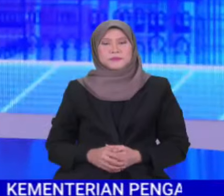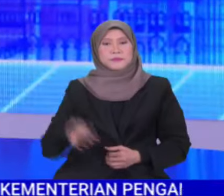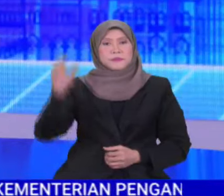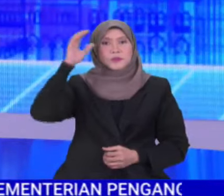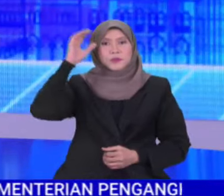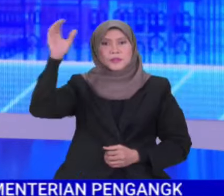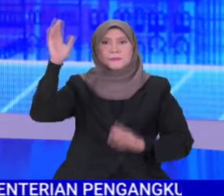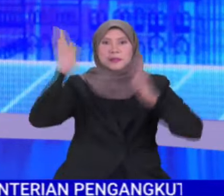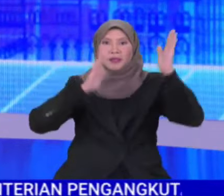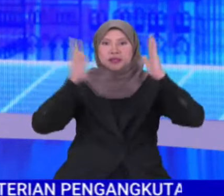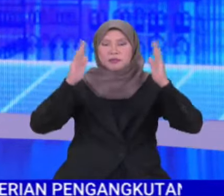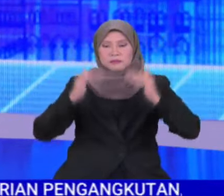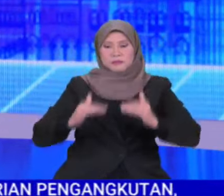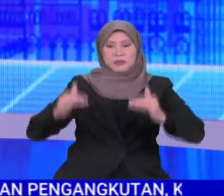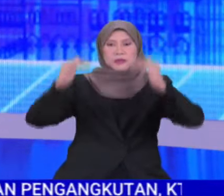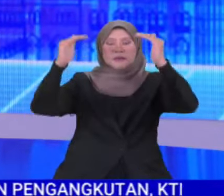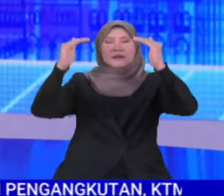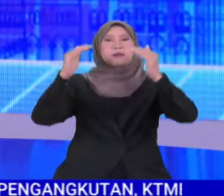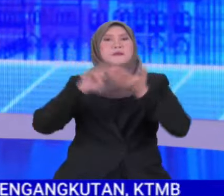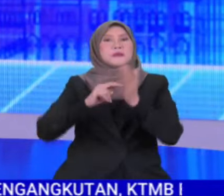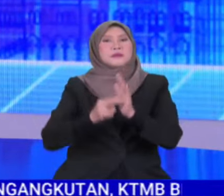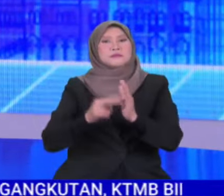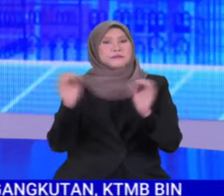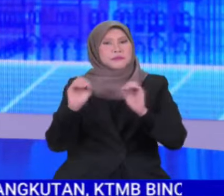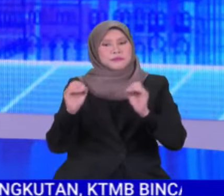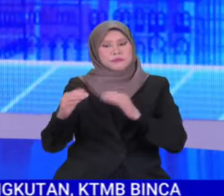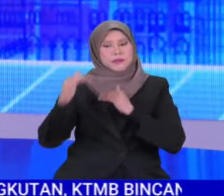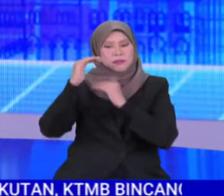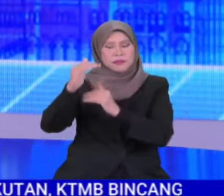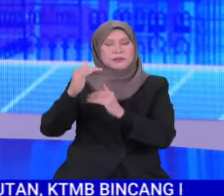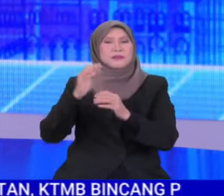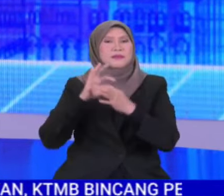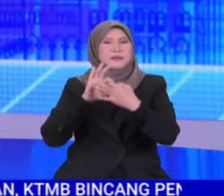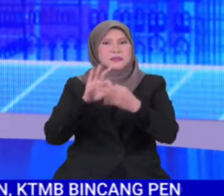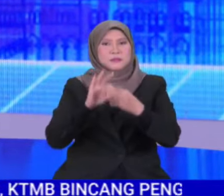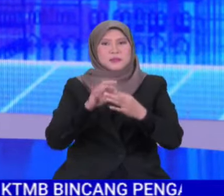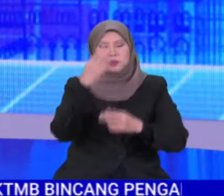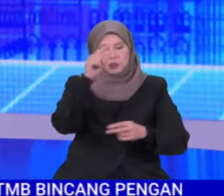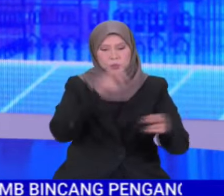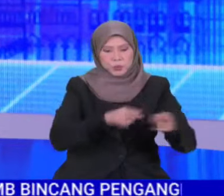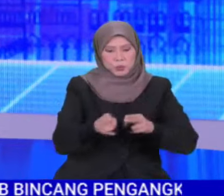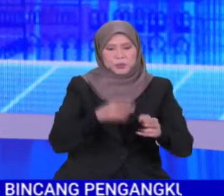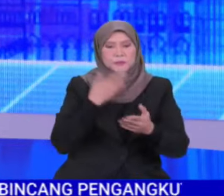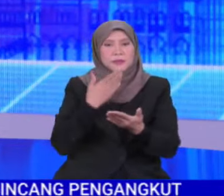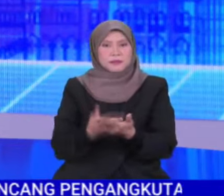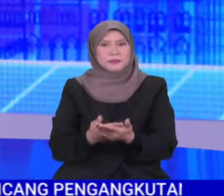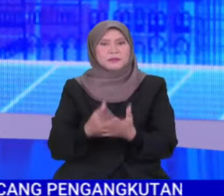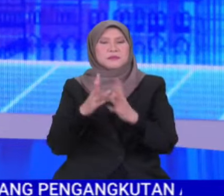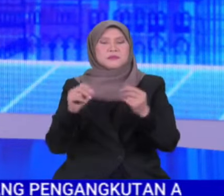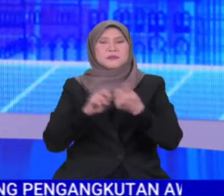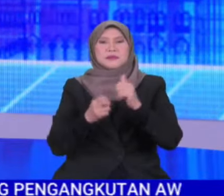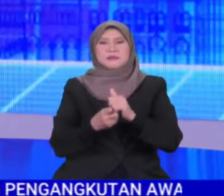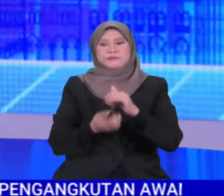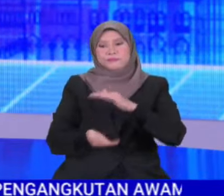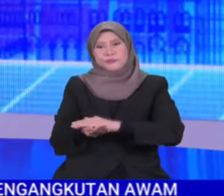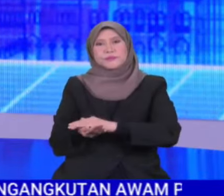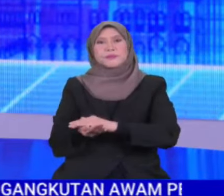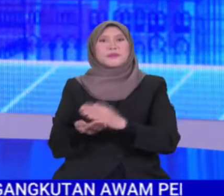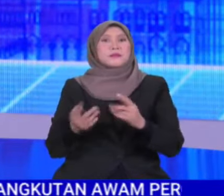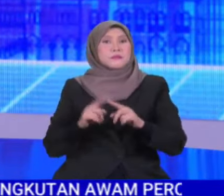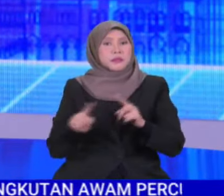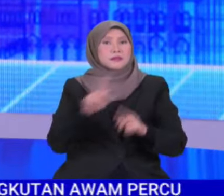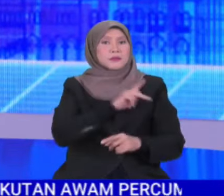Konsep Malaysia Madani diyakini tidak membataskan jalinan kerjasama positif ke arah tadbir urus yang baik demi mengatasi korupsi.